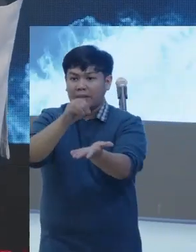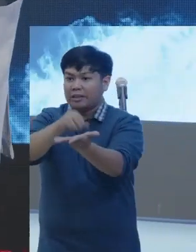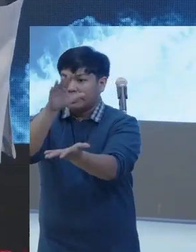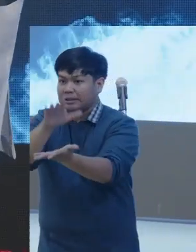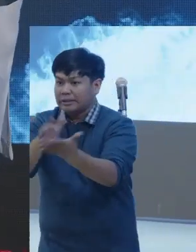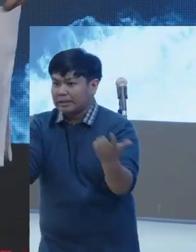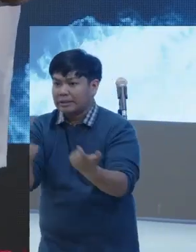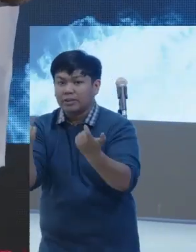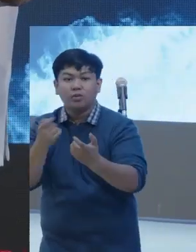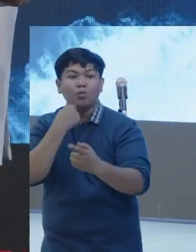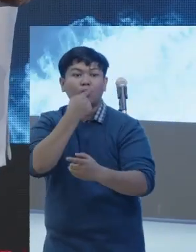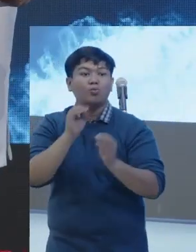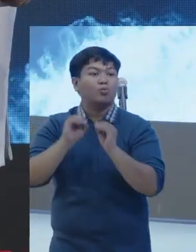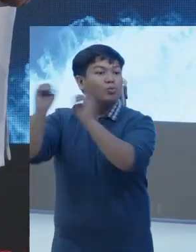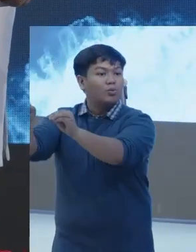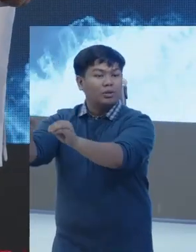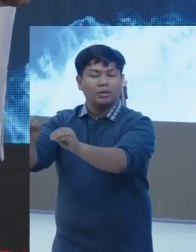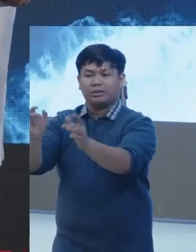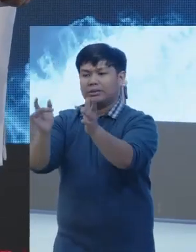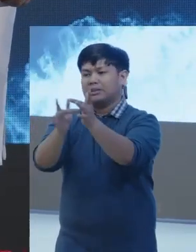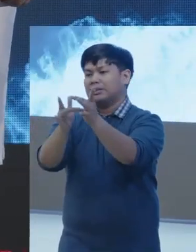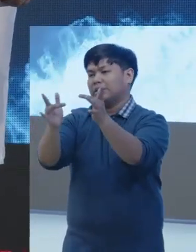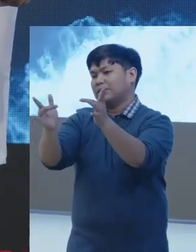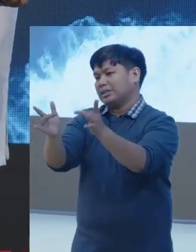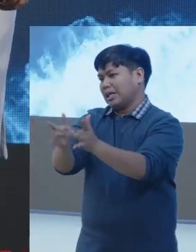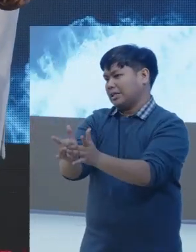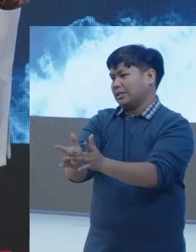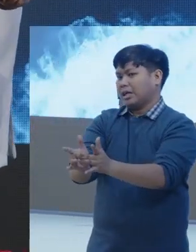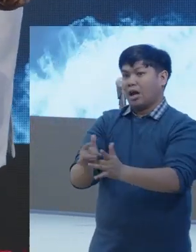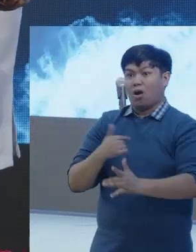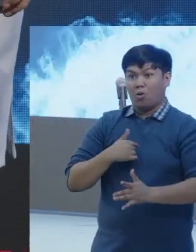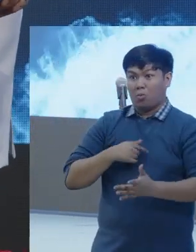ng mananampalataya sa Kanya.